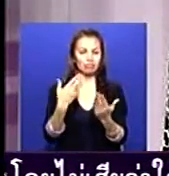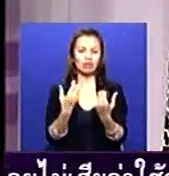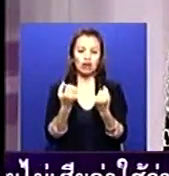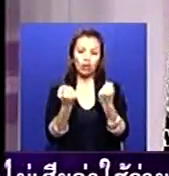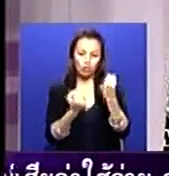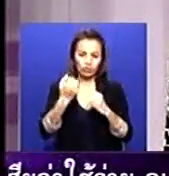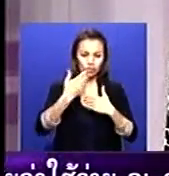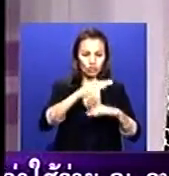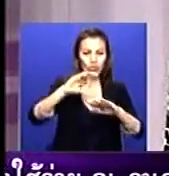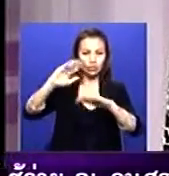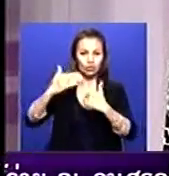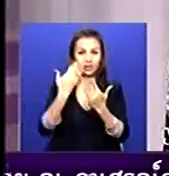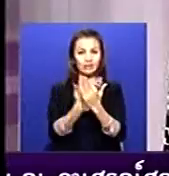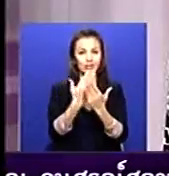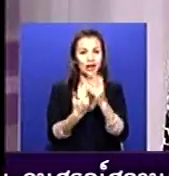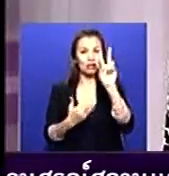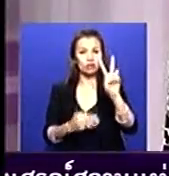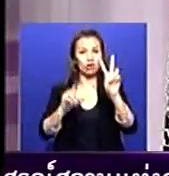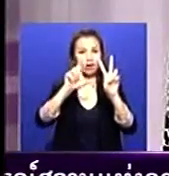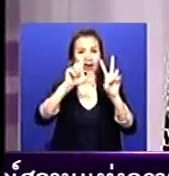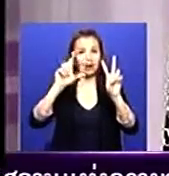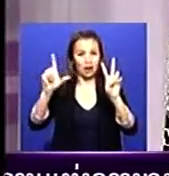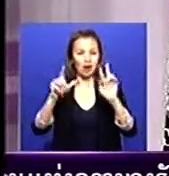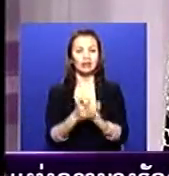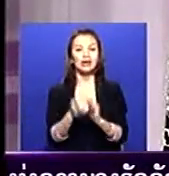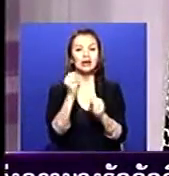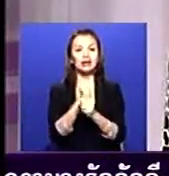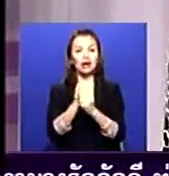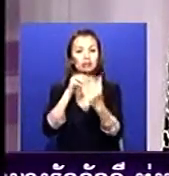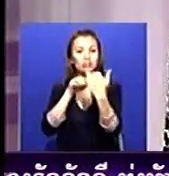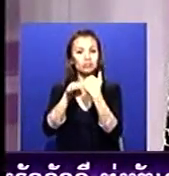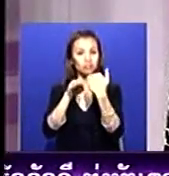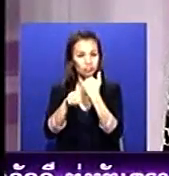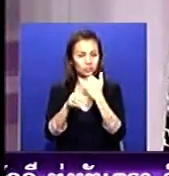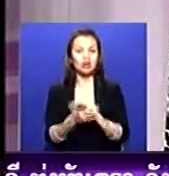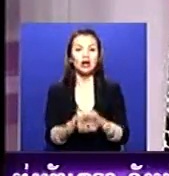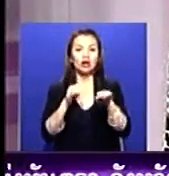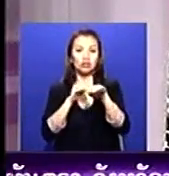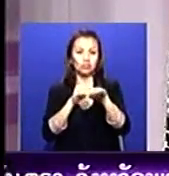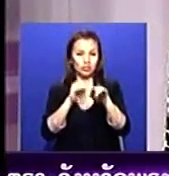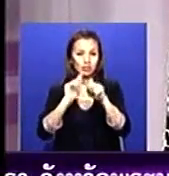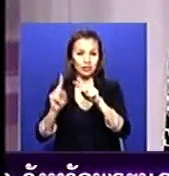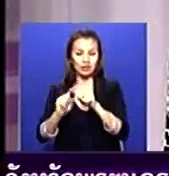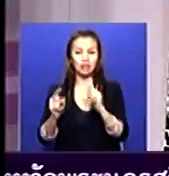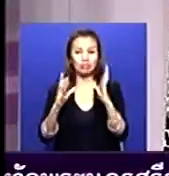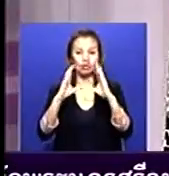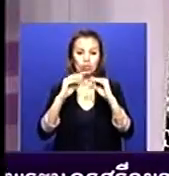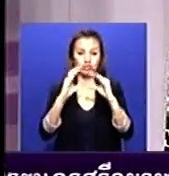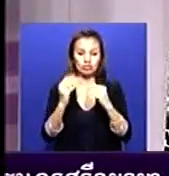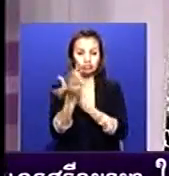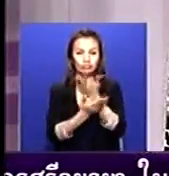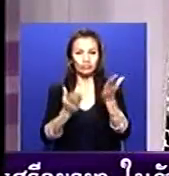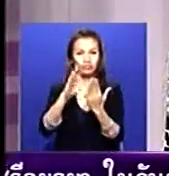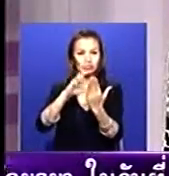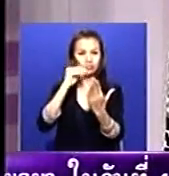งเงิน2ล้านล้านบาทนะคะเพื่อทำโครงข่ายคมนาคมแล้วก็พร้อมกับเตรียมจัดนิทรรศการรับฟังความคิดเห็นในทุกภาคส่วน